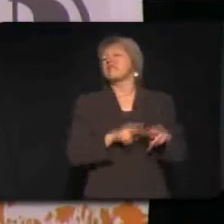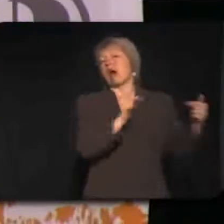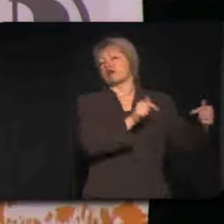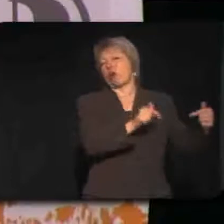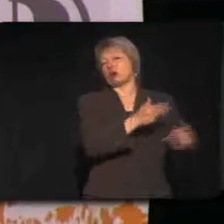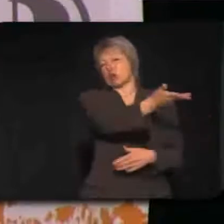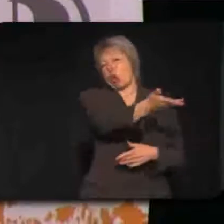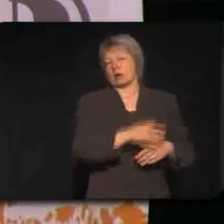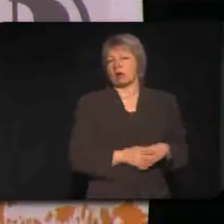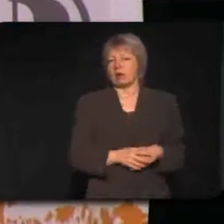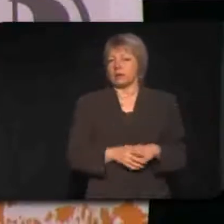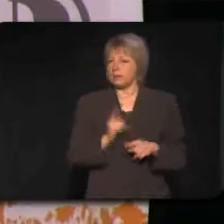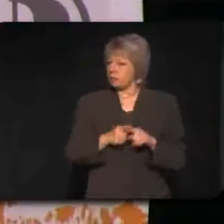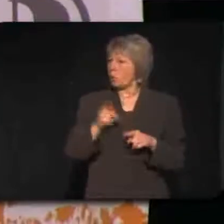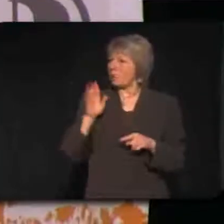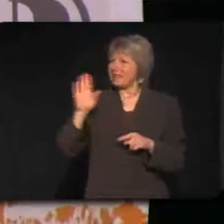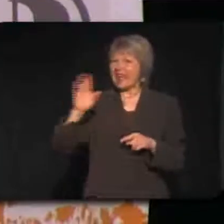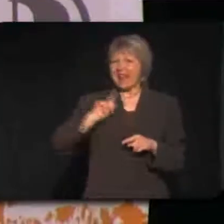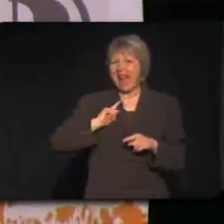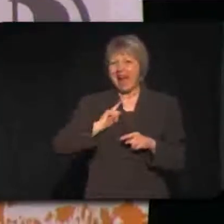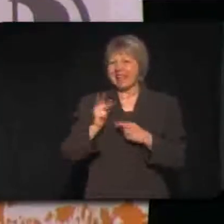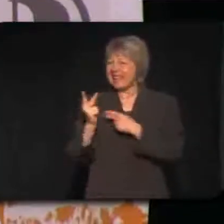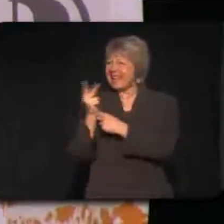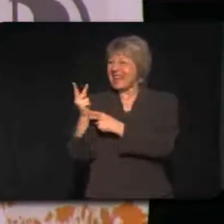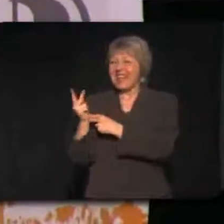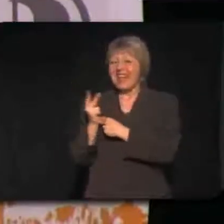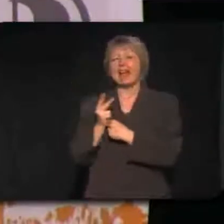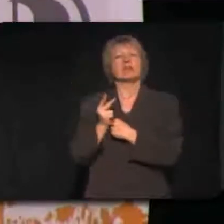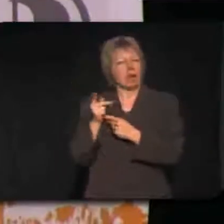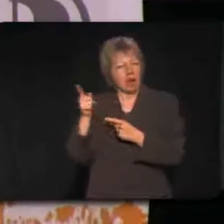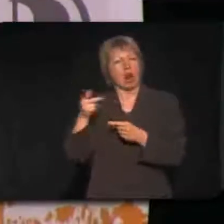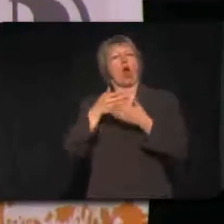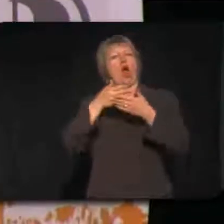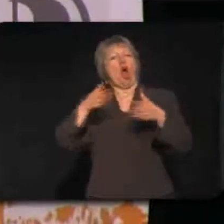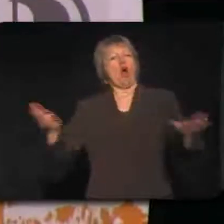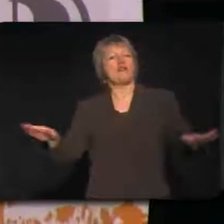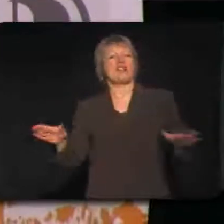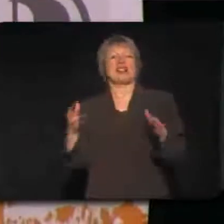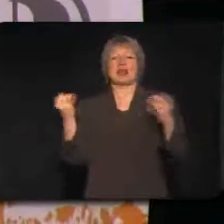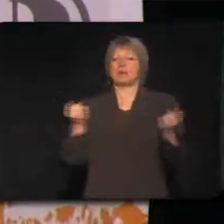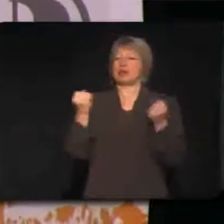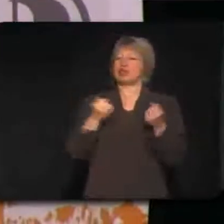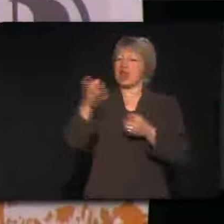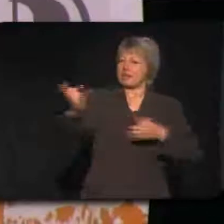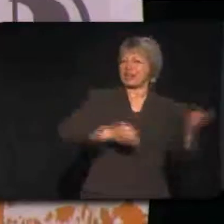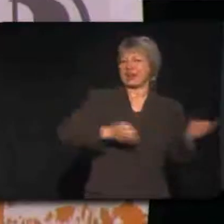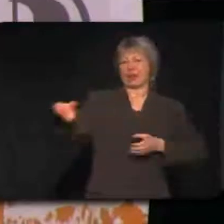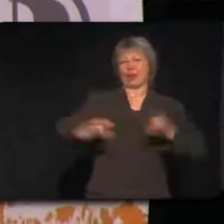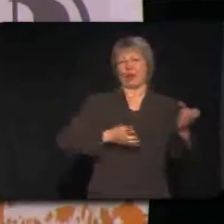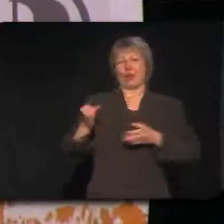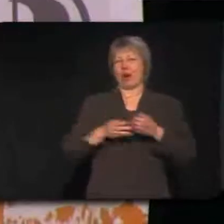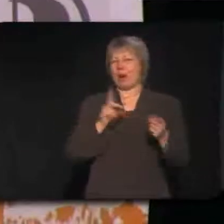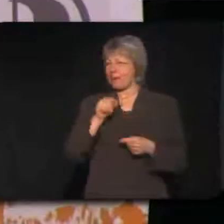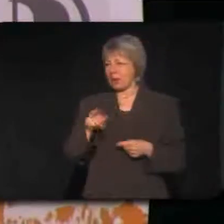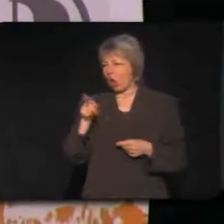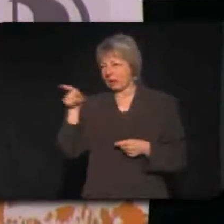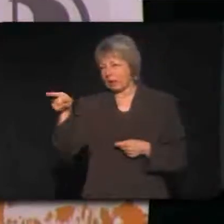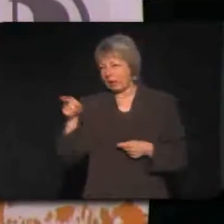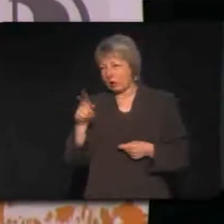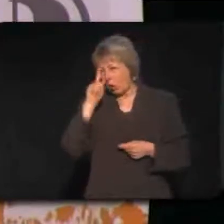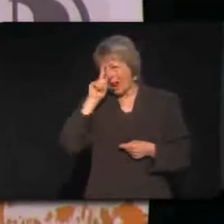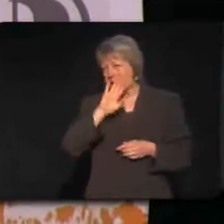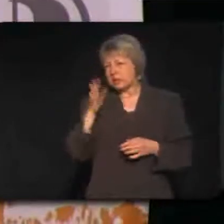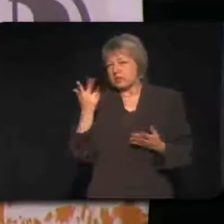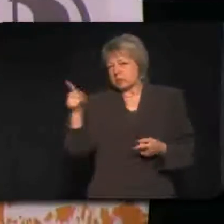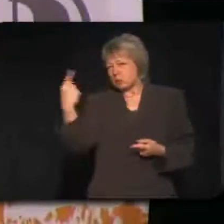Klientel in den warmen Schuss der öffentlichen Beschäftigung und sicheren Pensionen sie trauen wohl ihren eigenen Hosenträger nicht